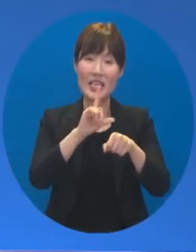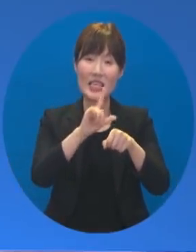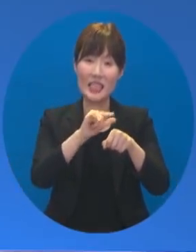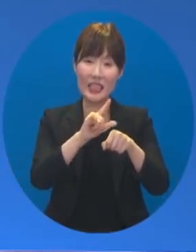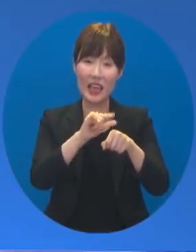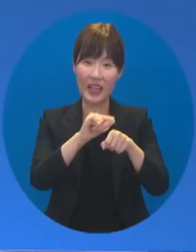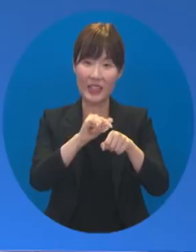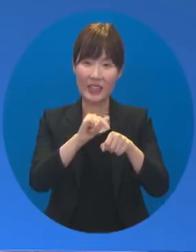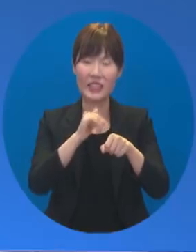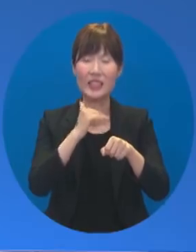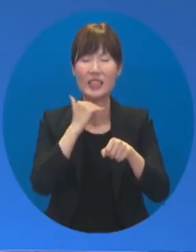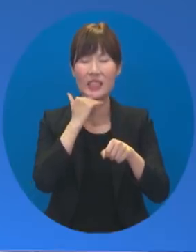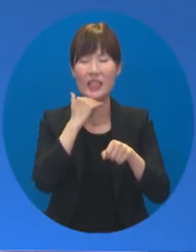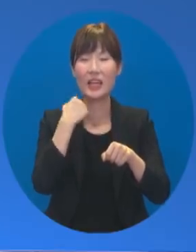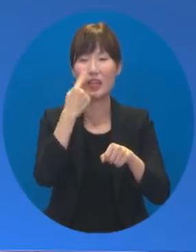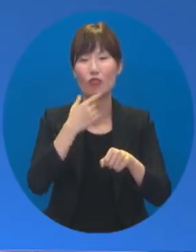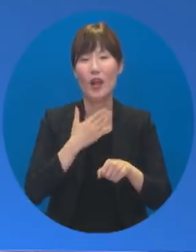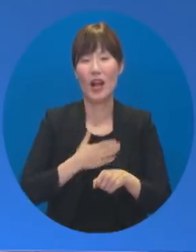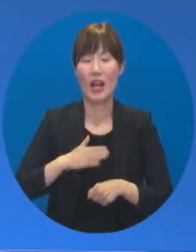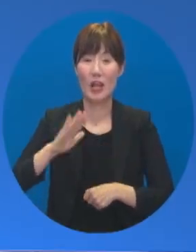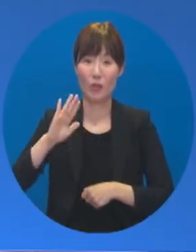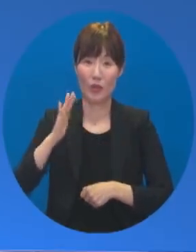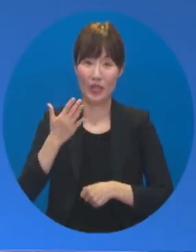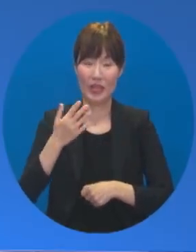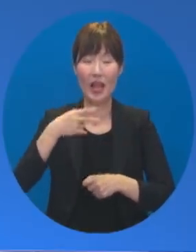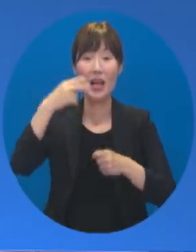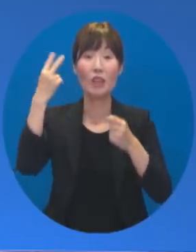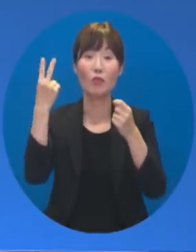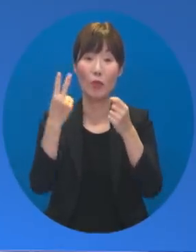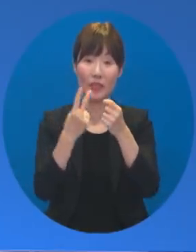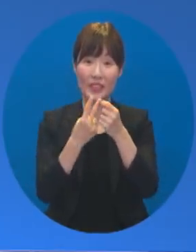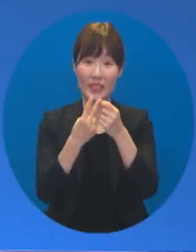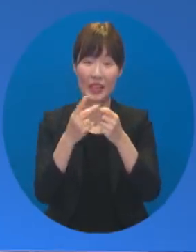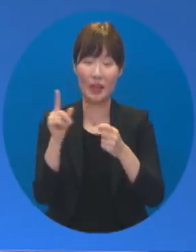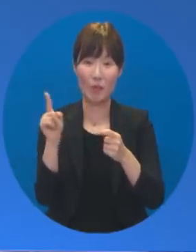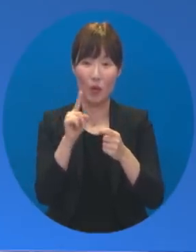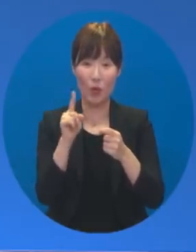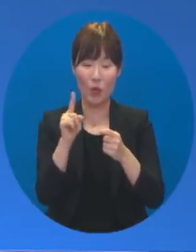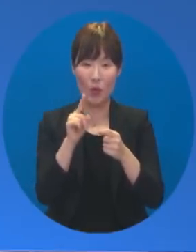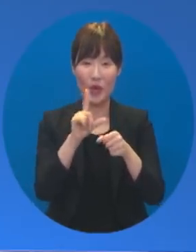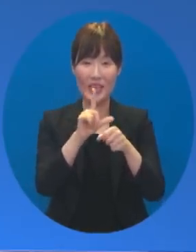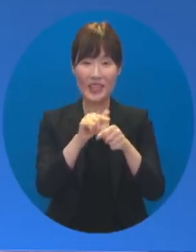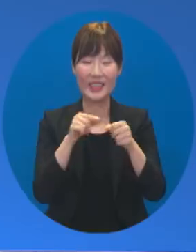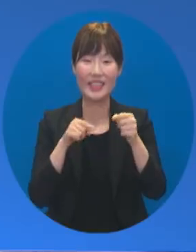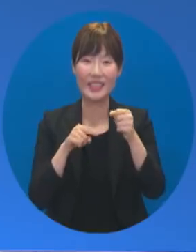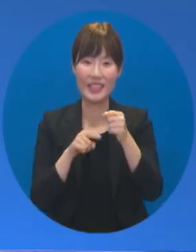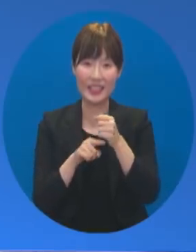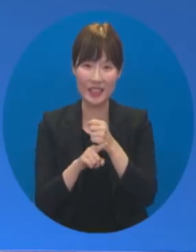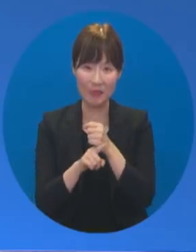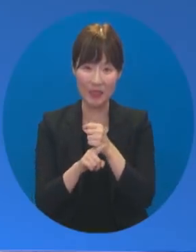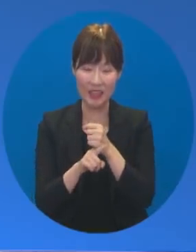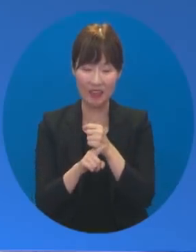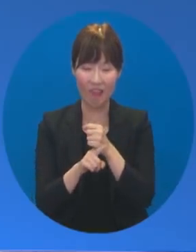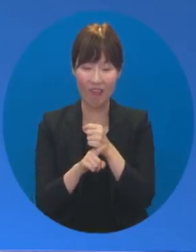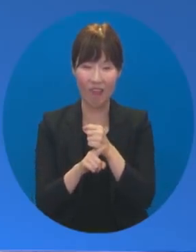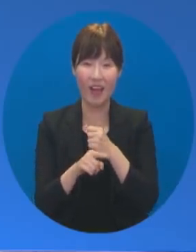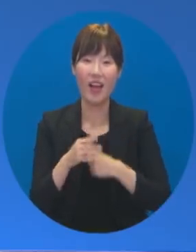알아야 된다는 겁니다. 두 번째로는 그 시간의 의미에서 제가 느꼈던 거는